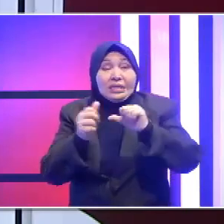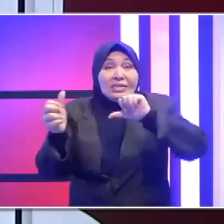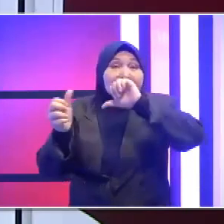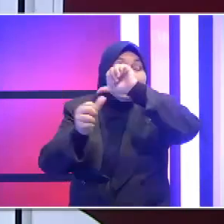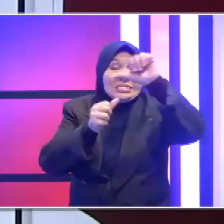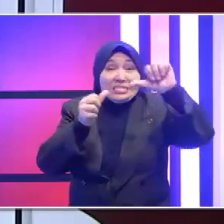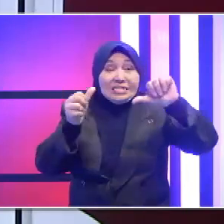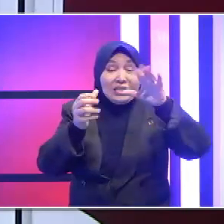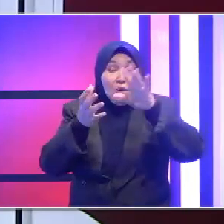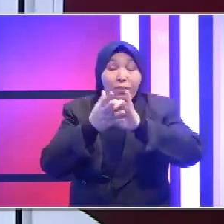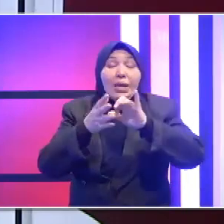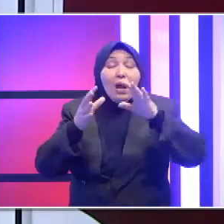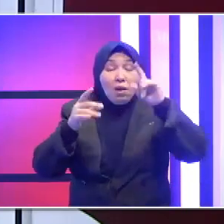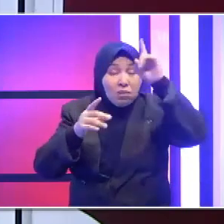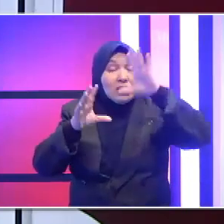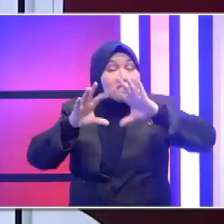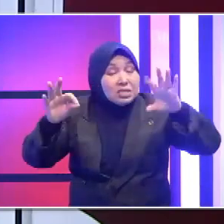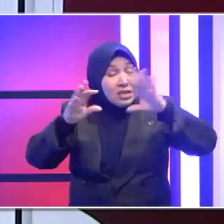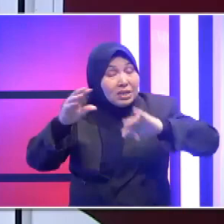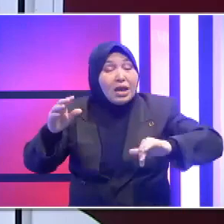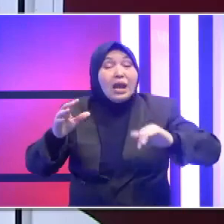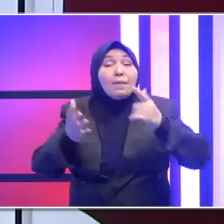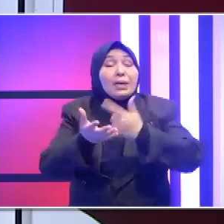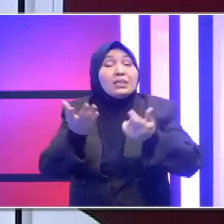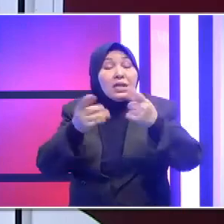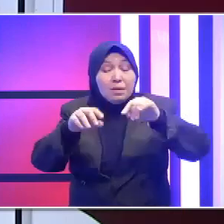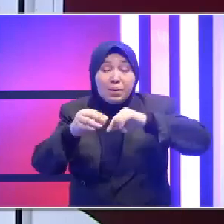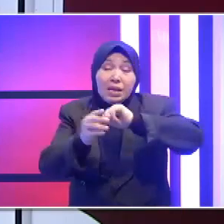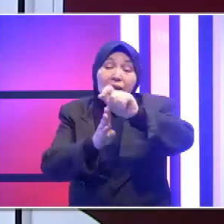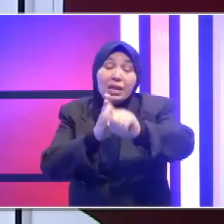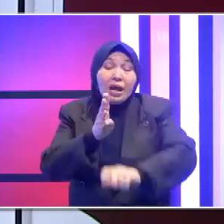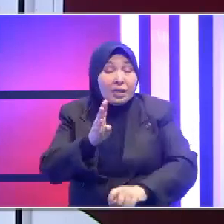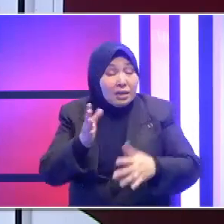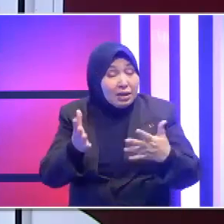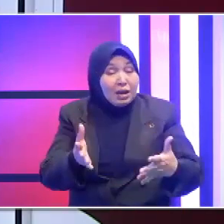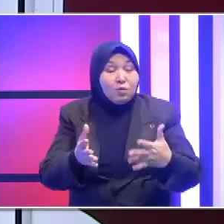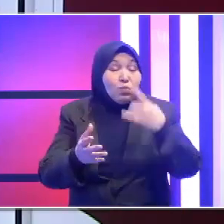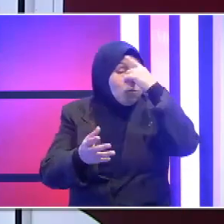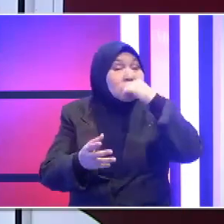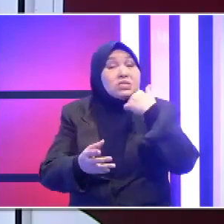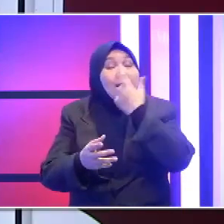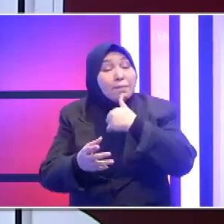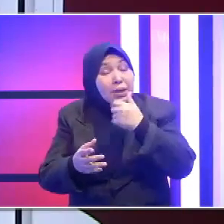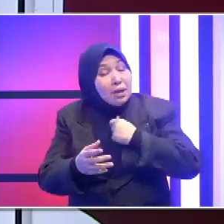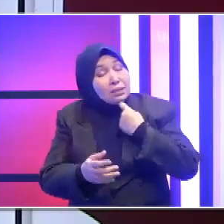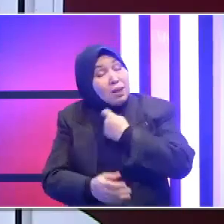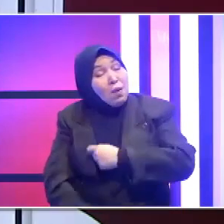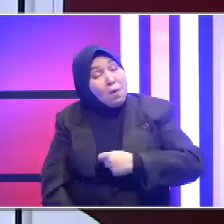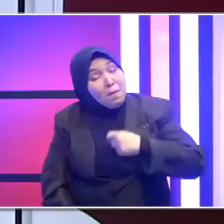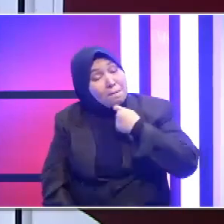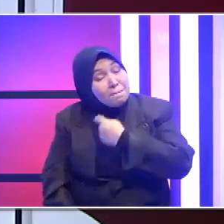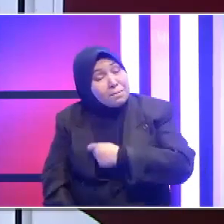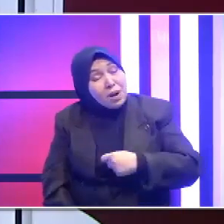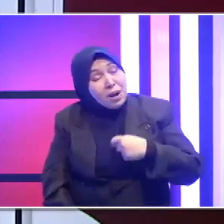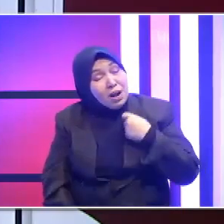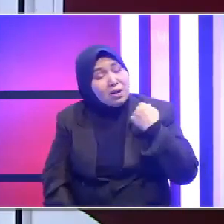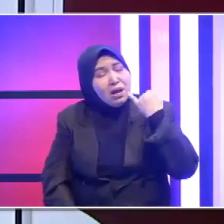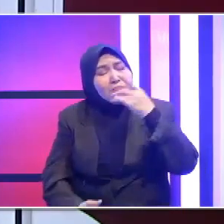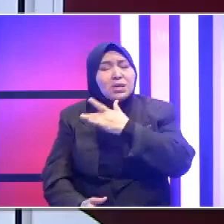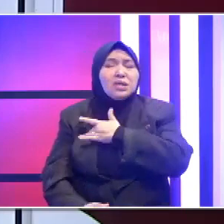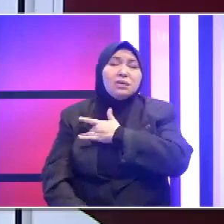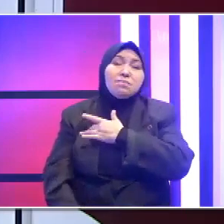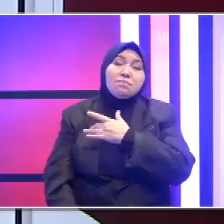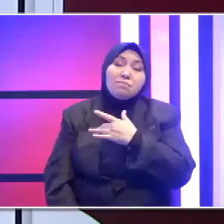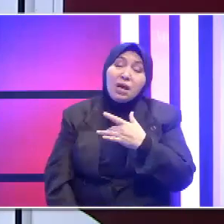tekan spicy Wedi dihari kiamat Fame Mencoba Ya bagi siapa yang bertaubat dan beriman